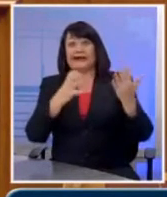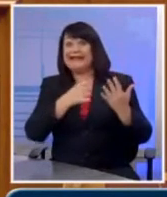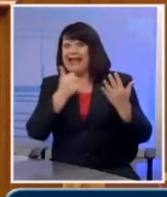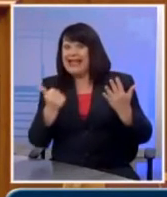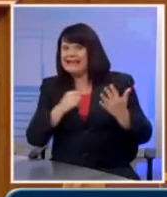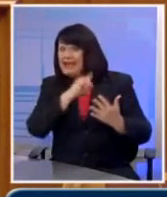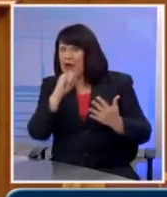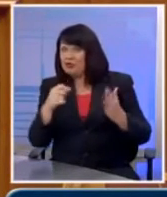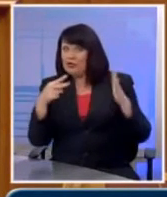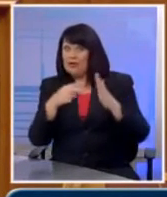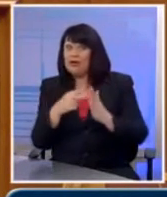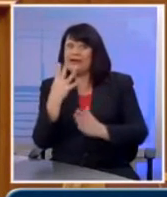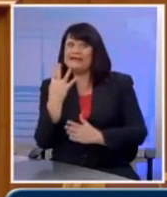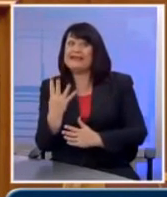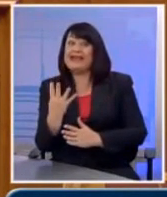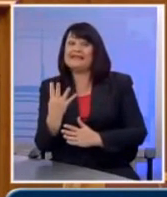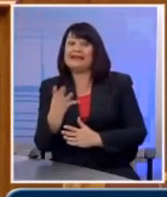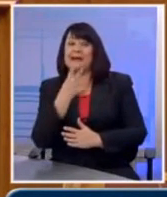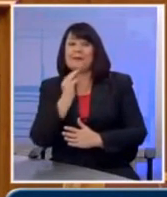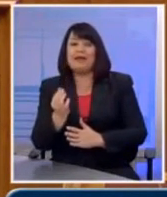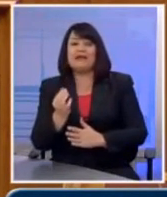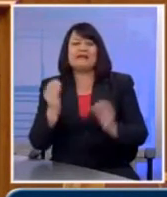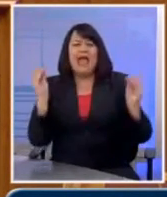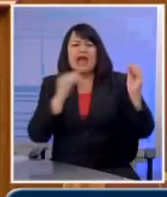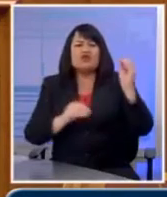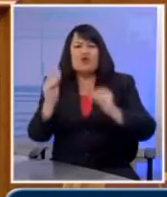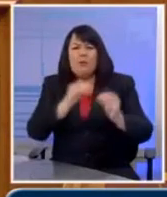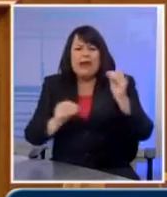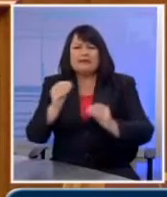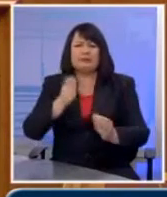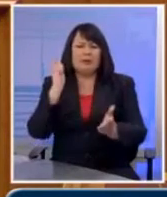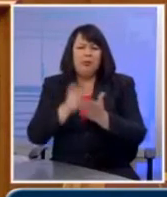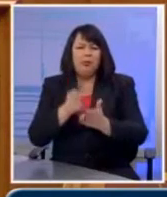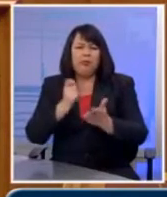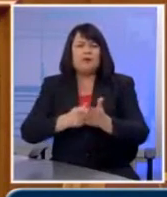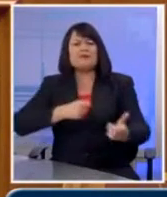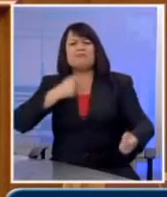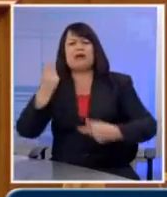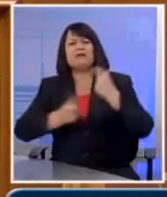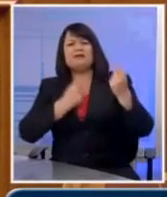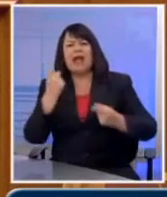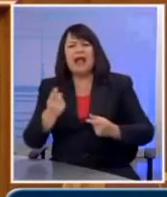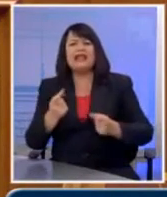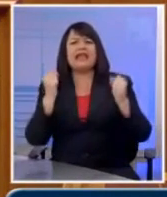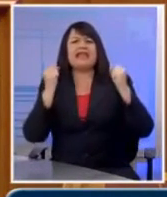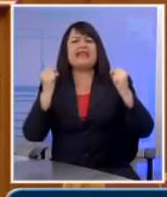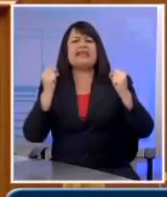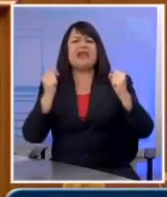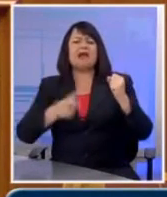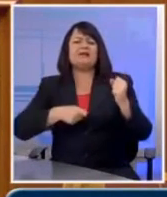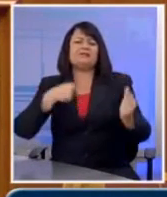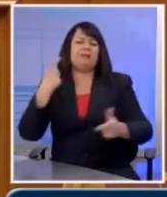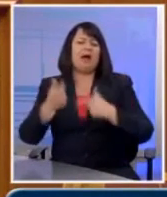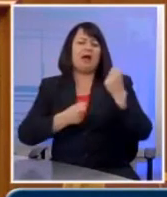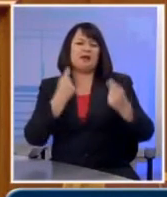96-2004. Το πανηγύρι των εξοπλιστικών προγραμμάτων, το πανηγύρι στον χώρο της υγείας.